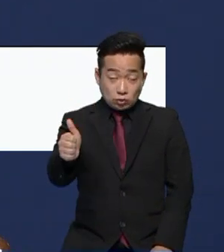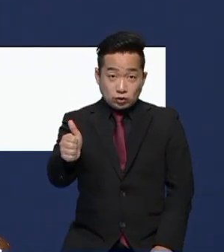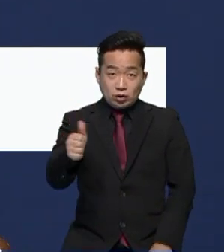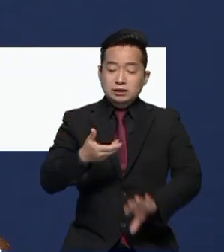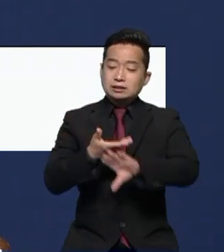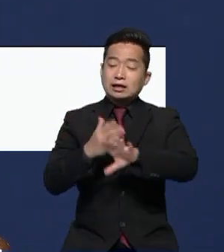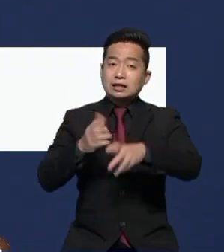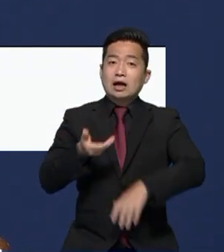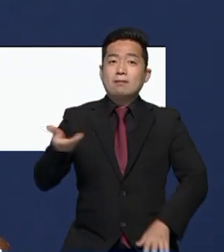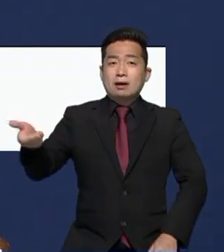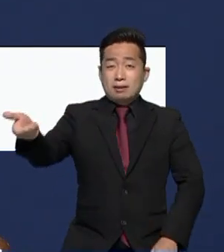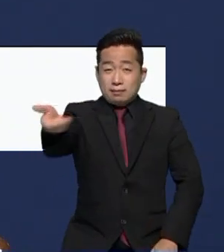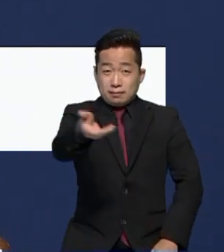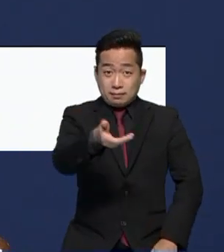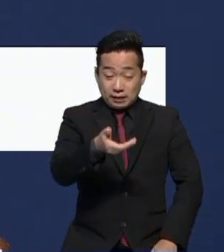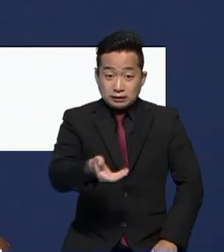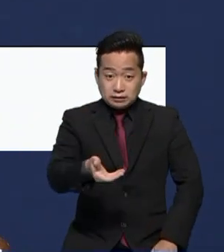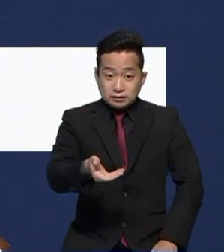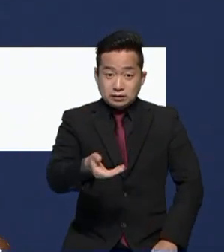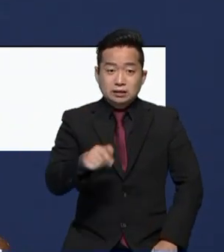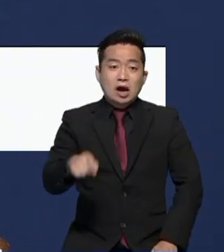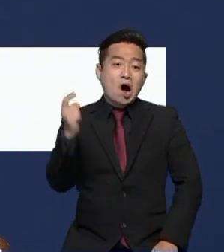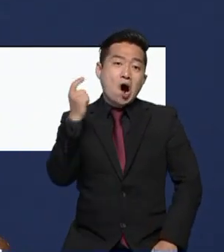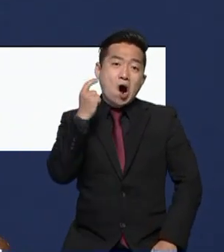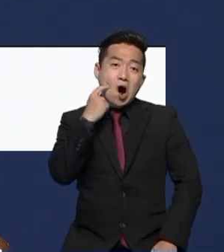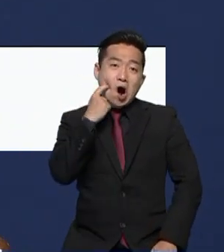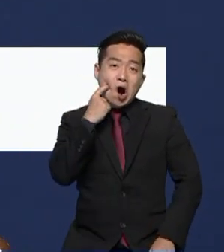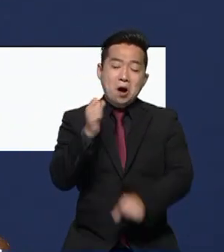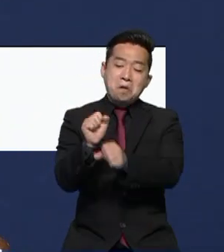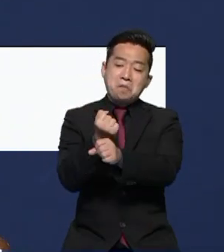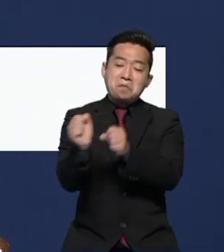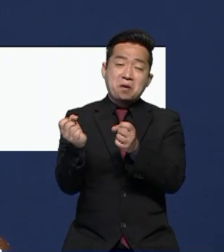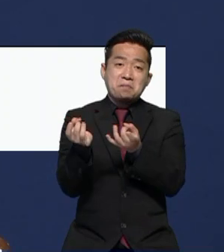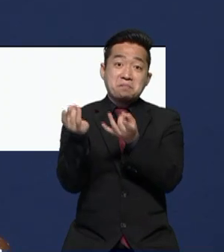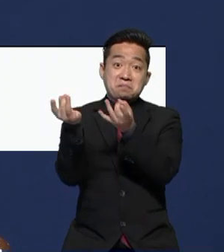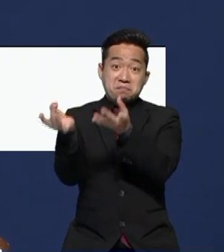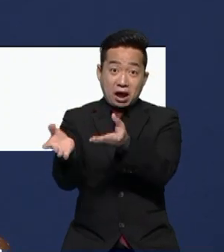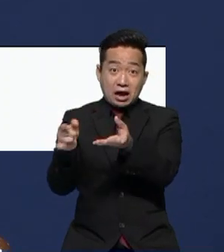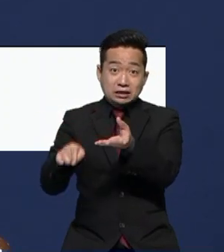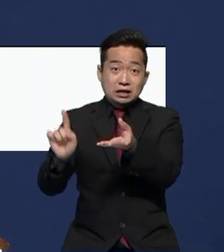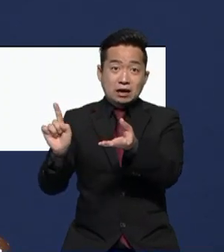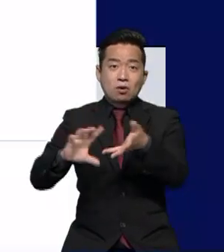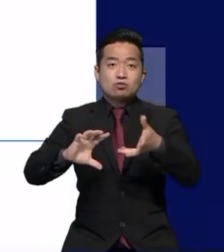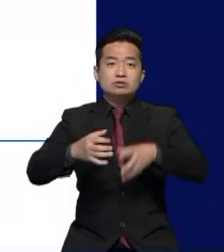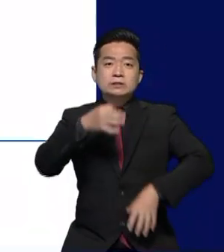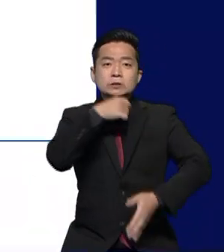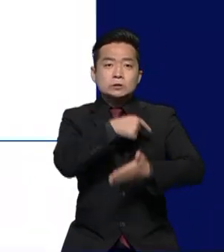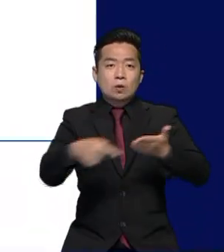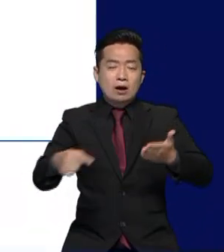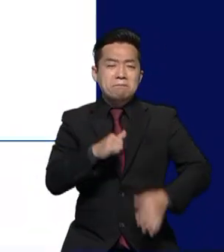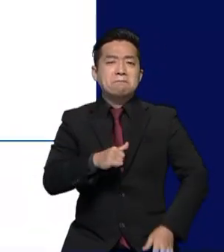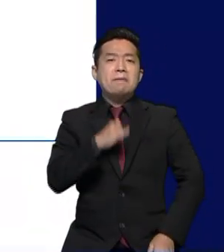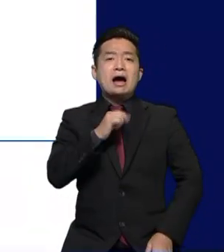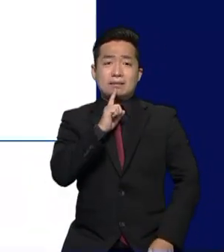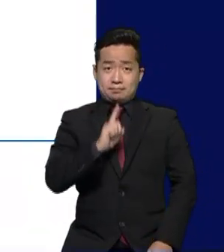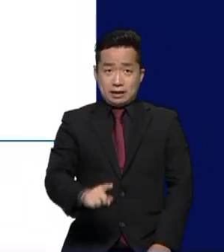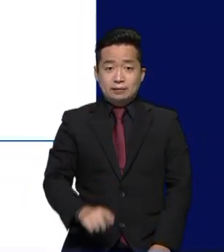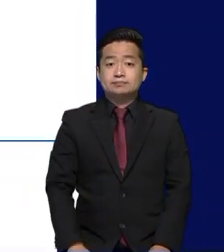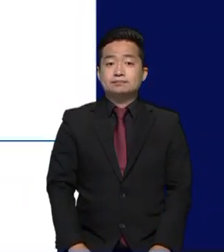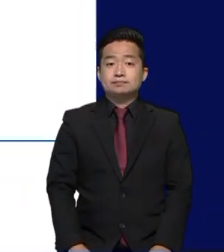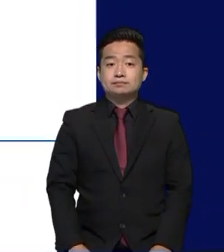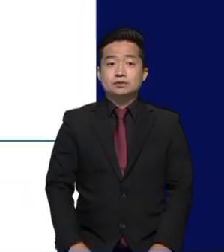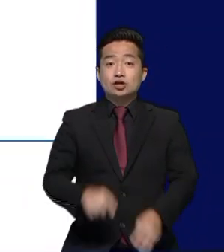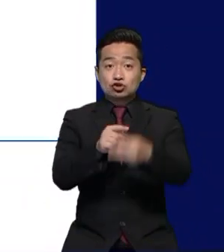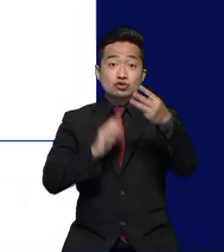왜곡하고 거짓으로 동맹을 이간하는 것이야말로 국익 자해 행위입니다. 브리핑 이후 윤 대통령은